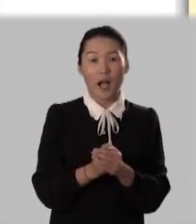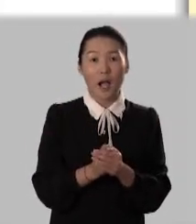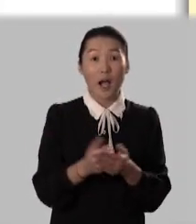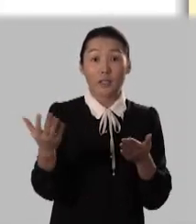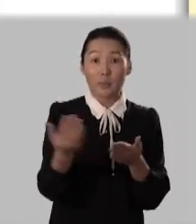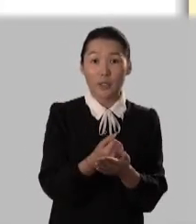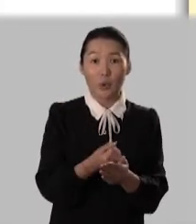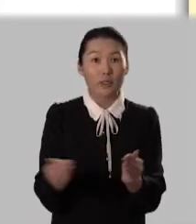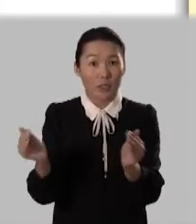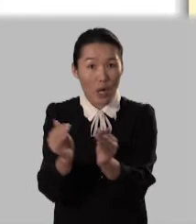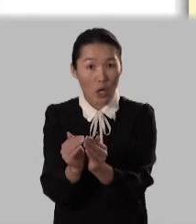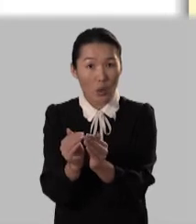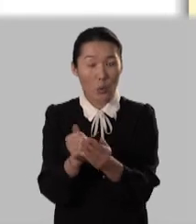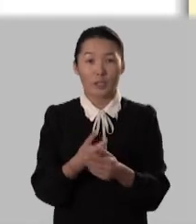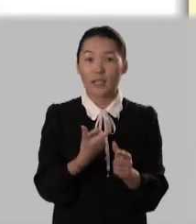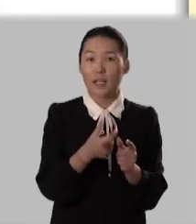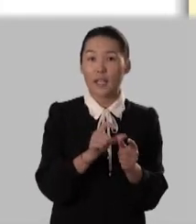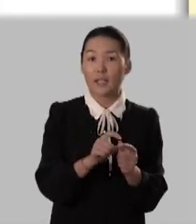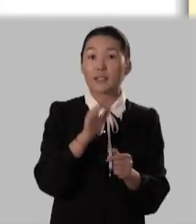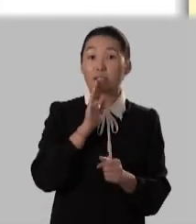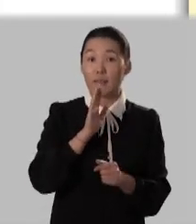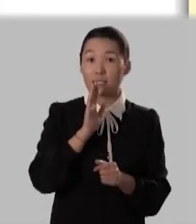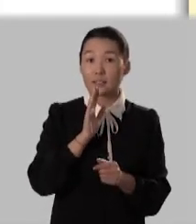крошки эти девицы